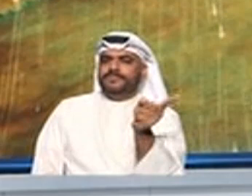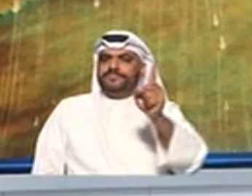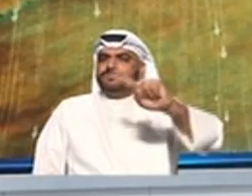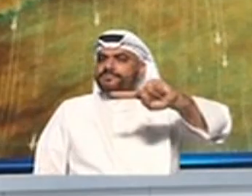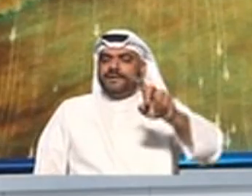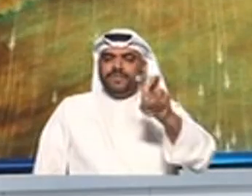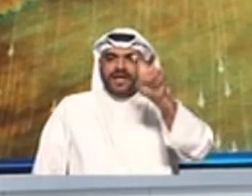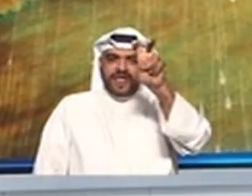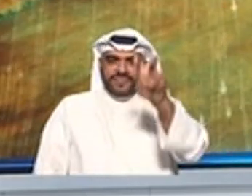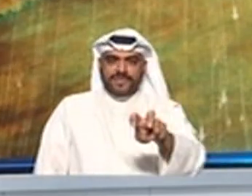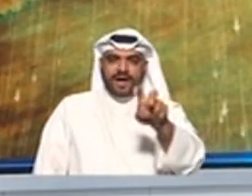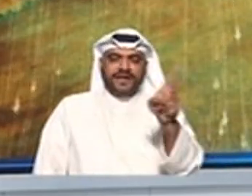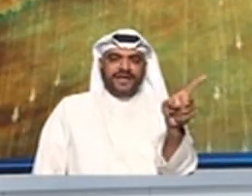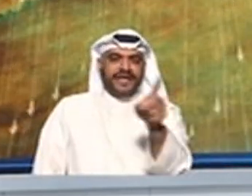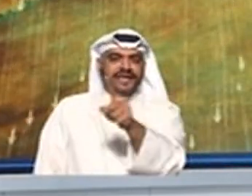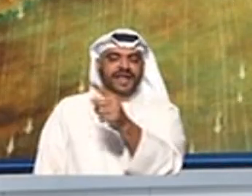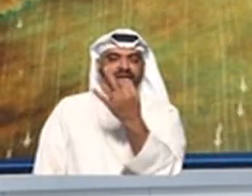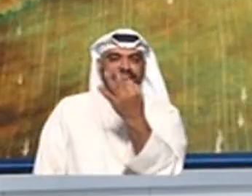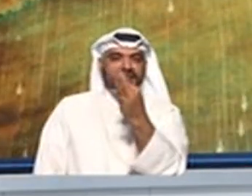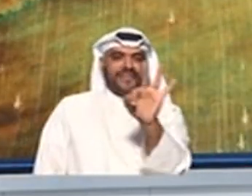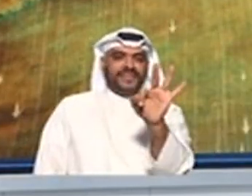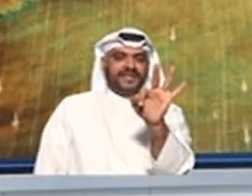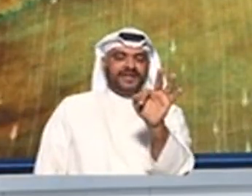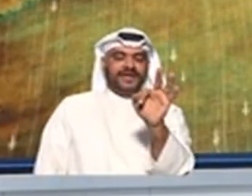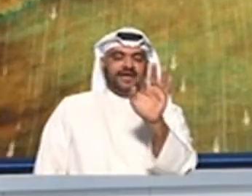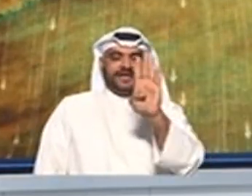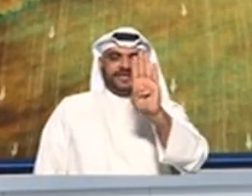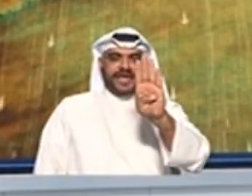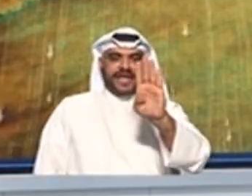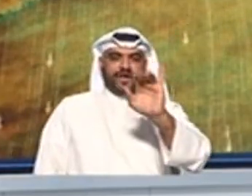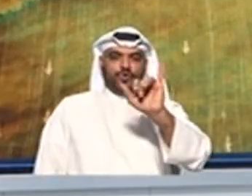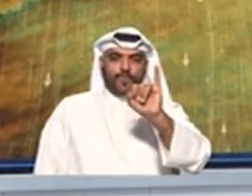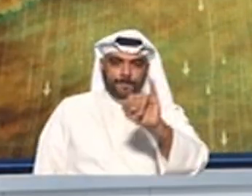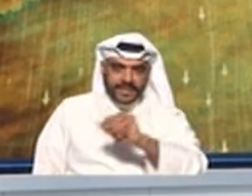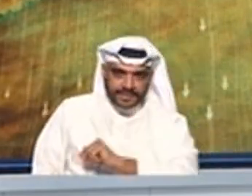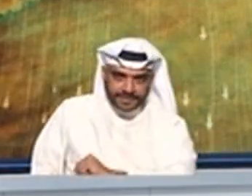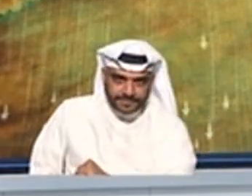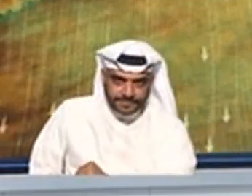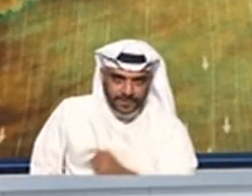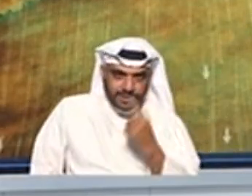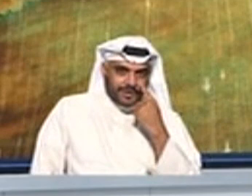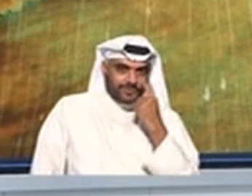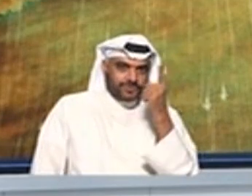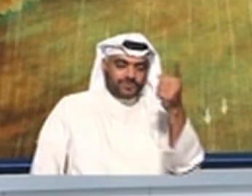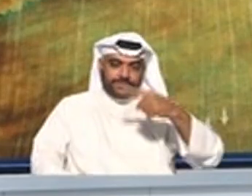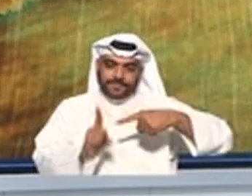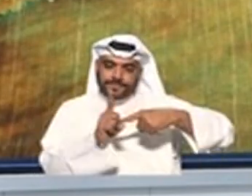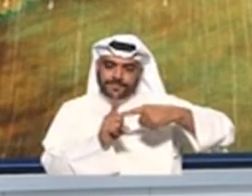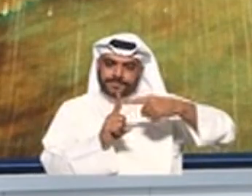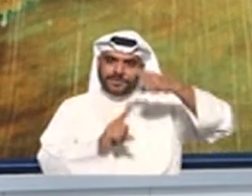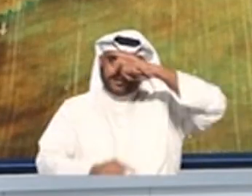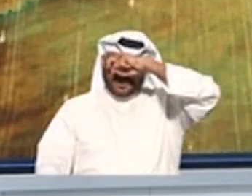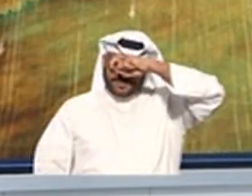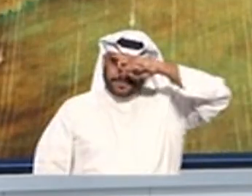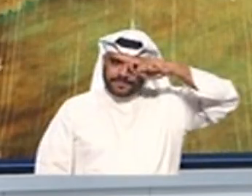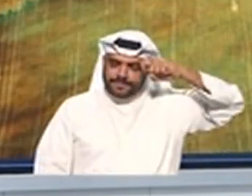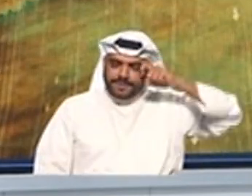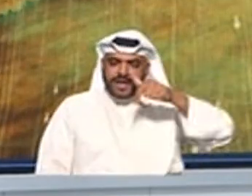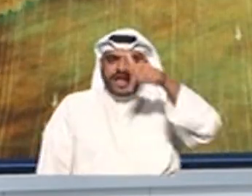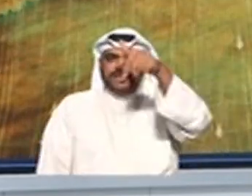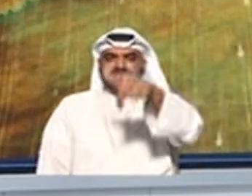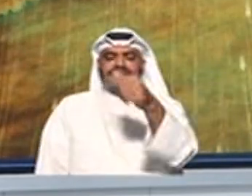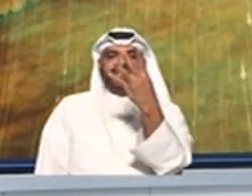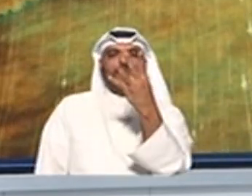شمالية غربية إلى متقلبة الاتجاه، ودرجات الحرارة تتراوح ما بين 42 إلى 46 درجة مئوية كحد